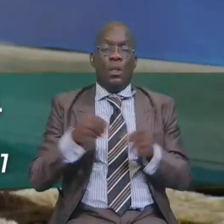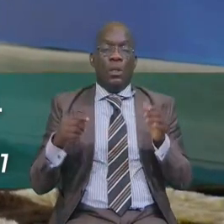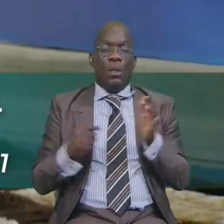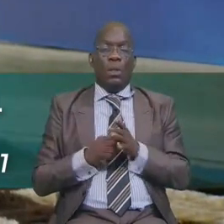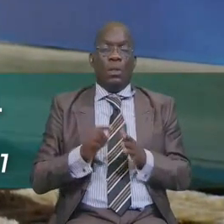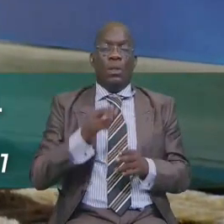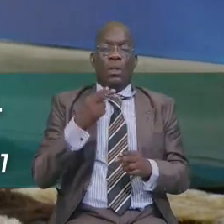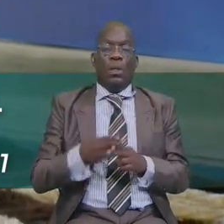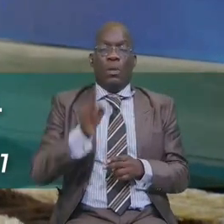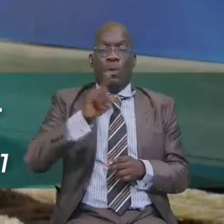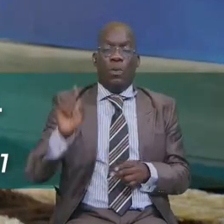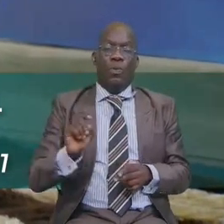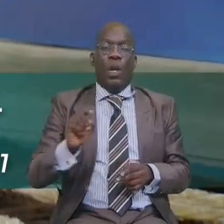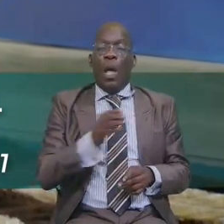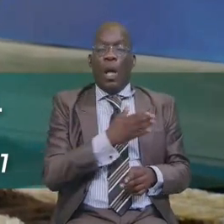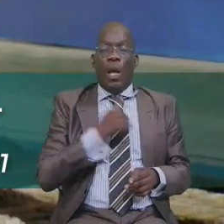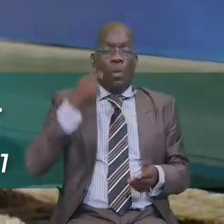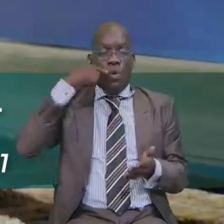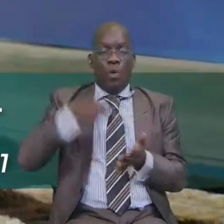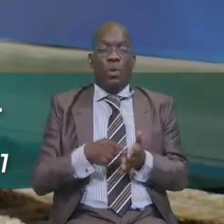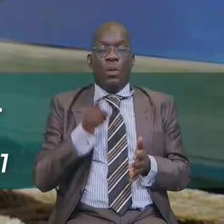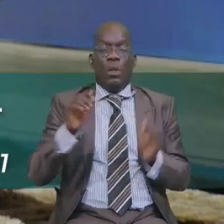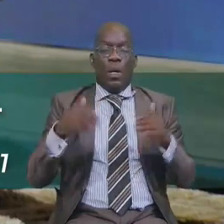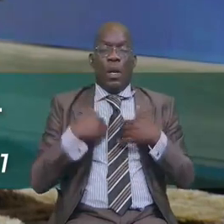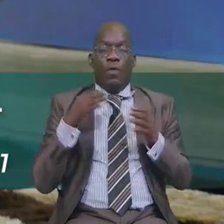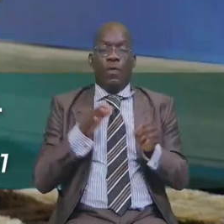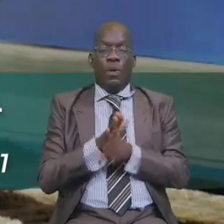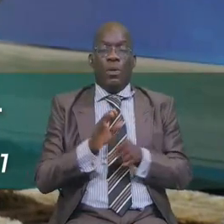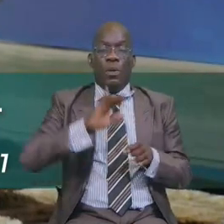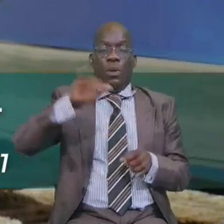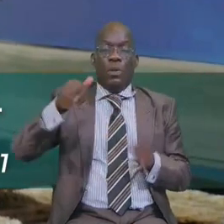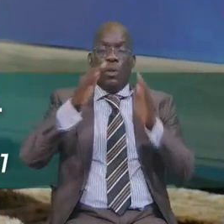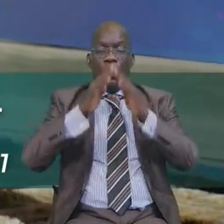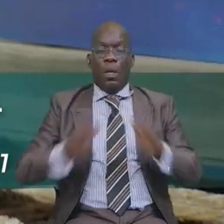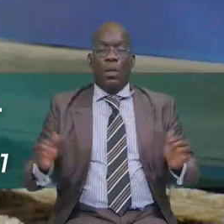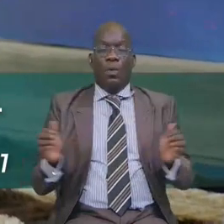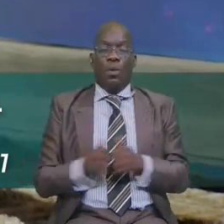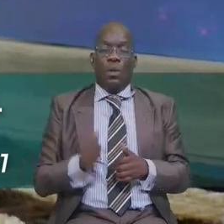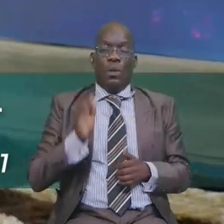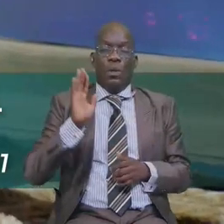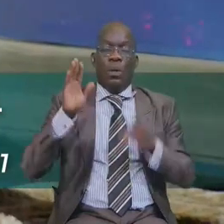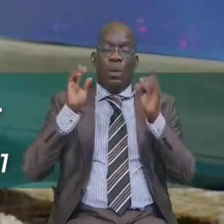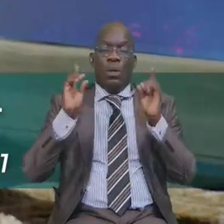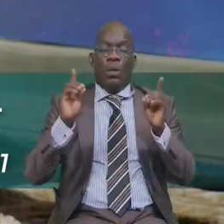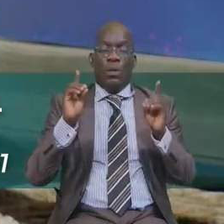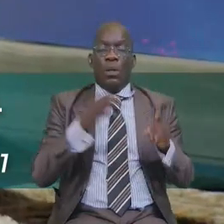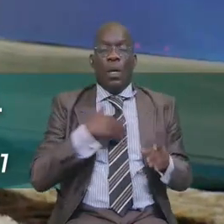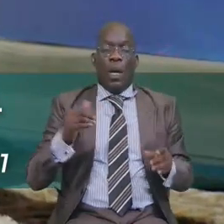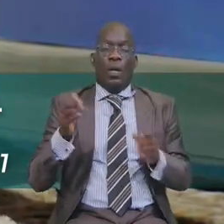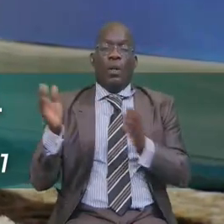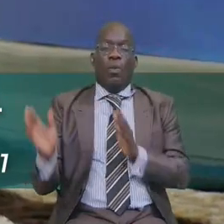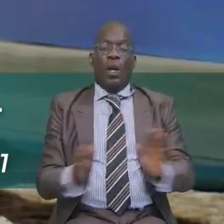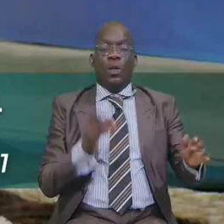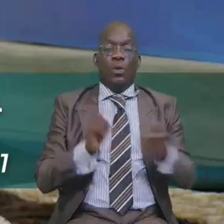rempli Jérusalem de votre enseignement et vous voulez faire retomber sur nous le sang